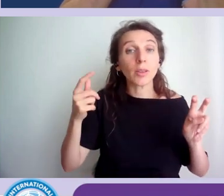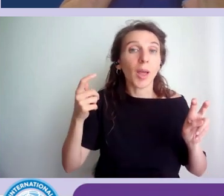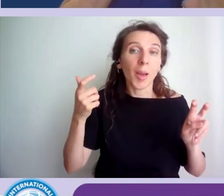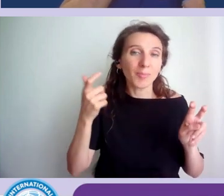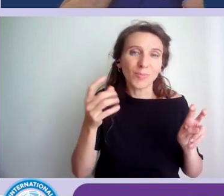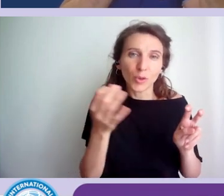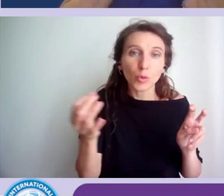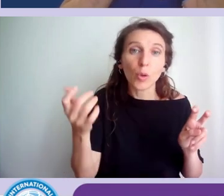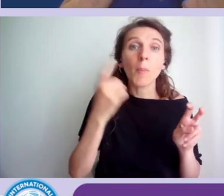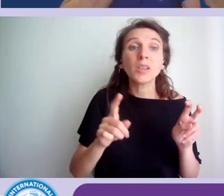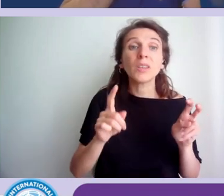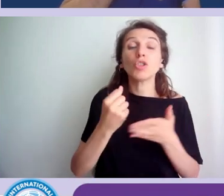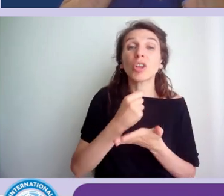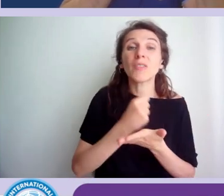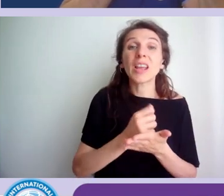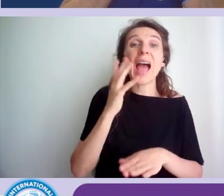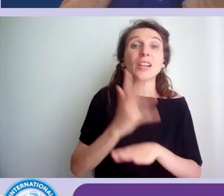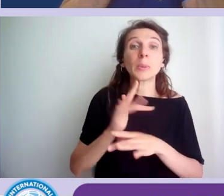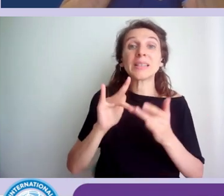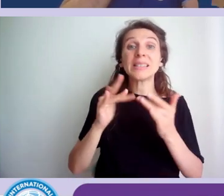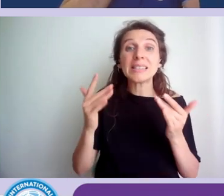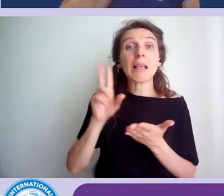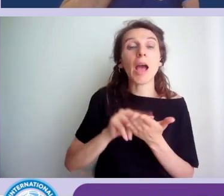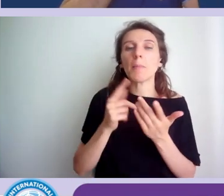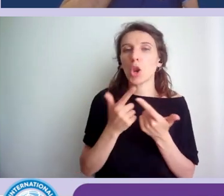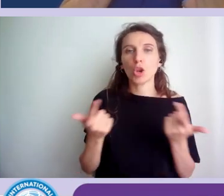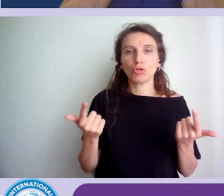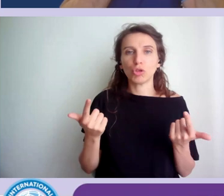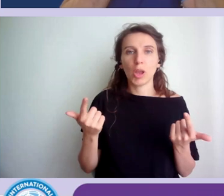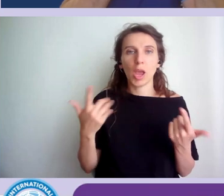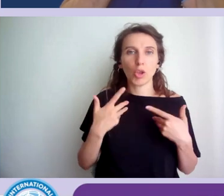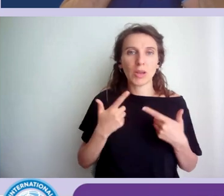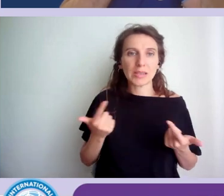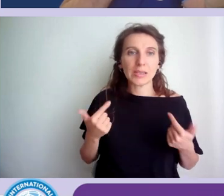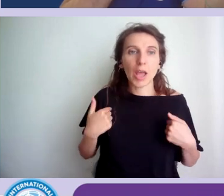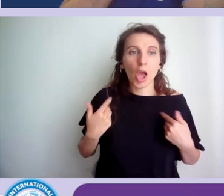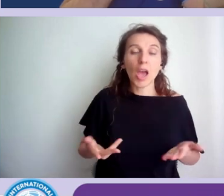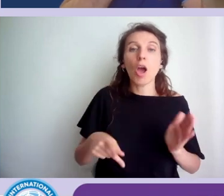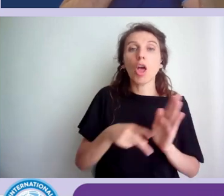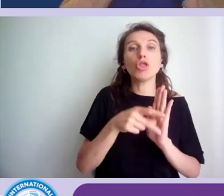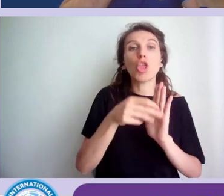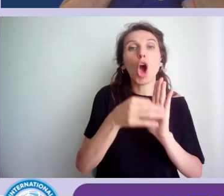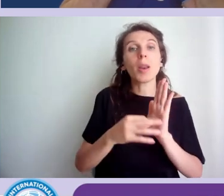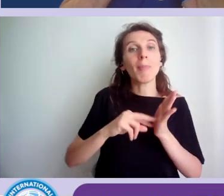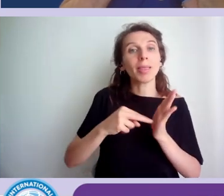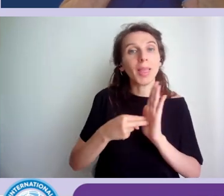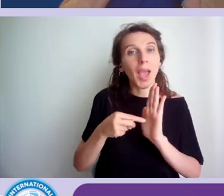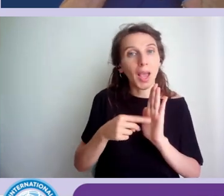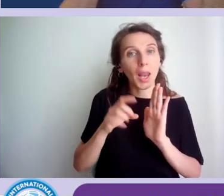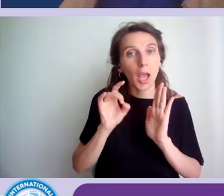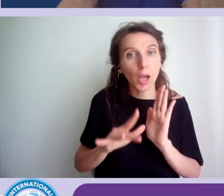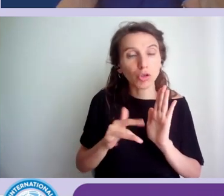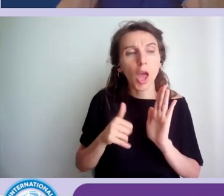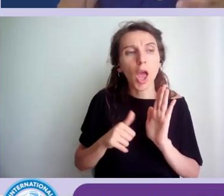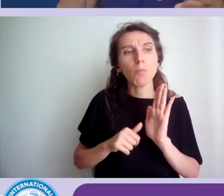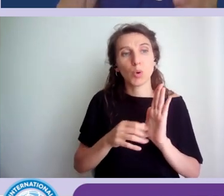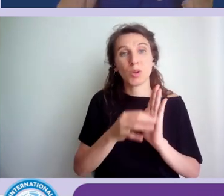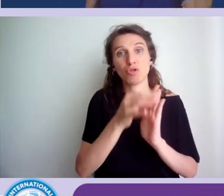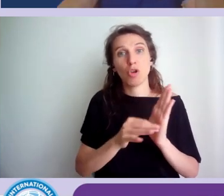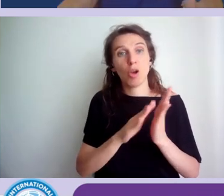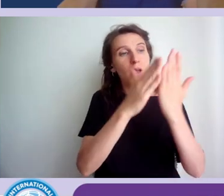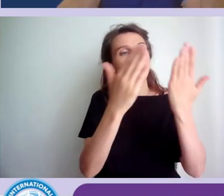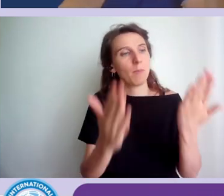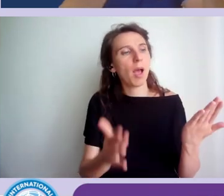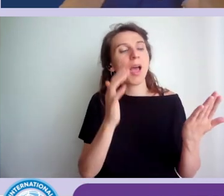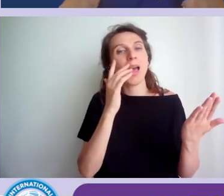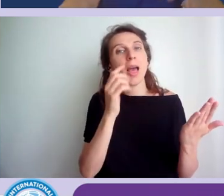certificazione di accessibilità di siti e di App Esiste la norma tecnica ci si può ispirare